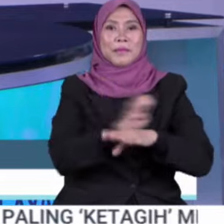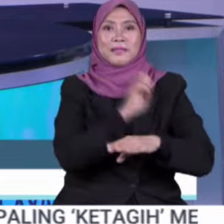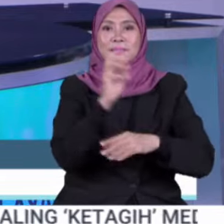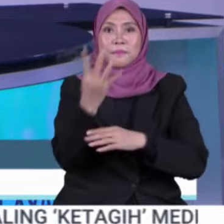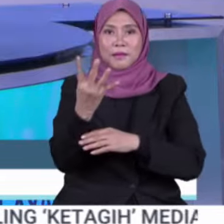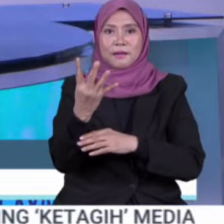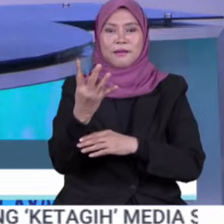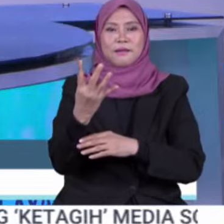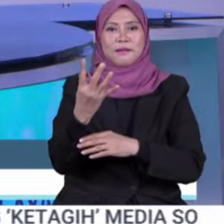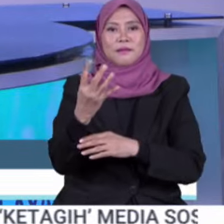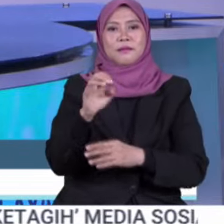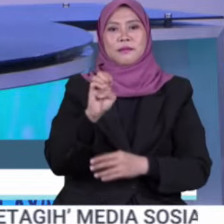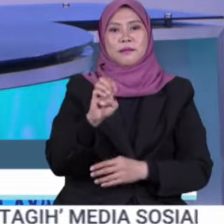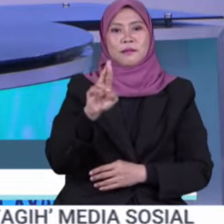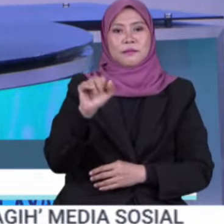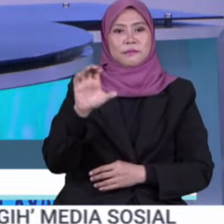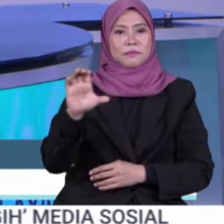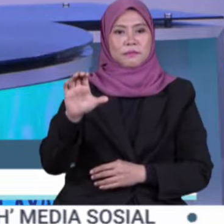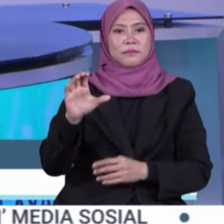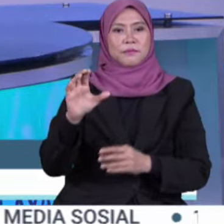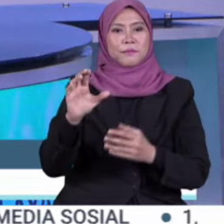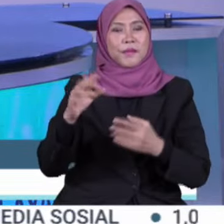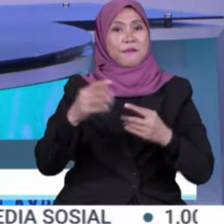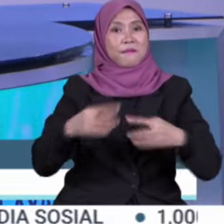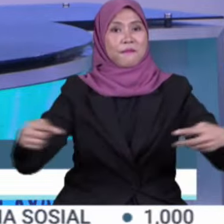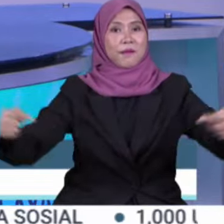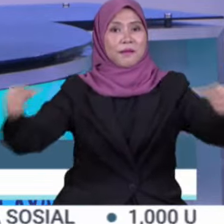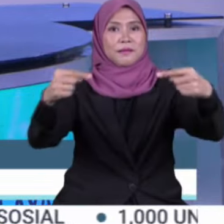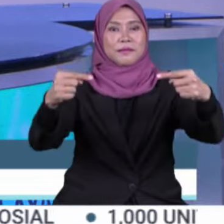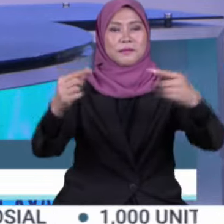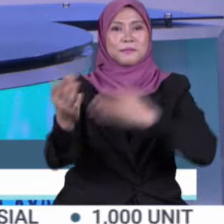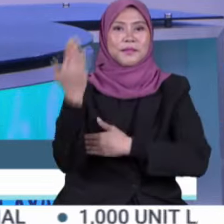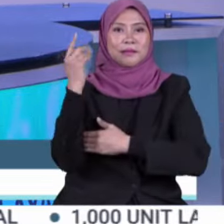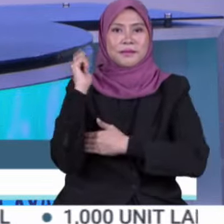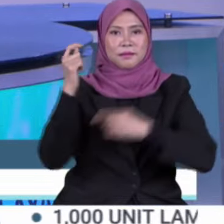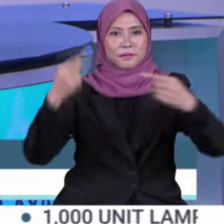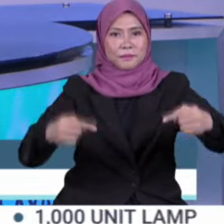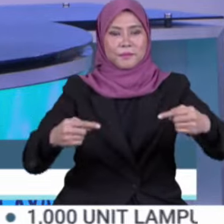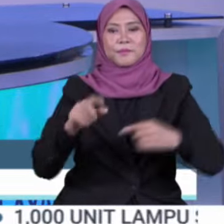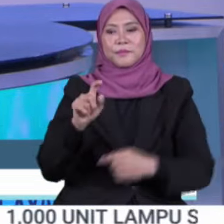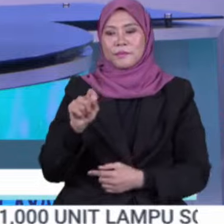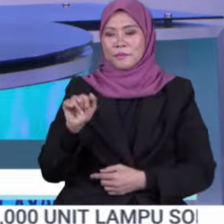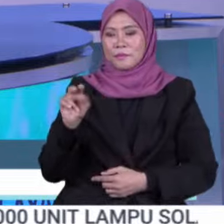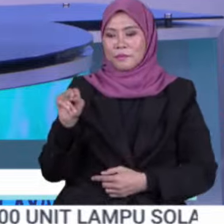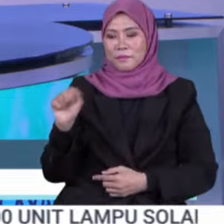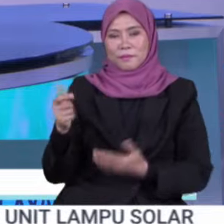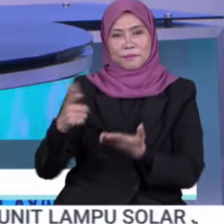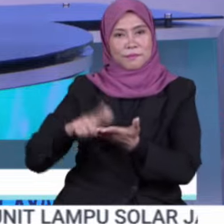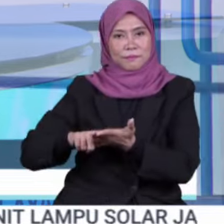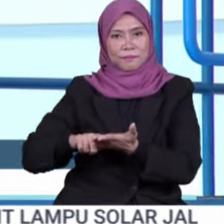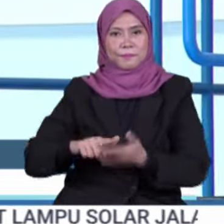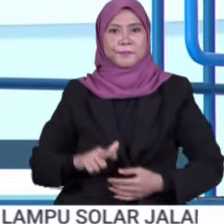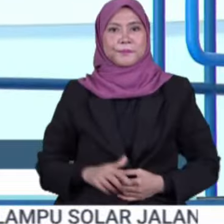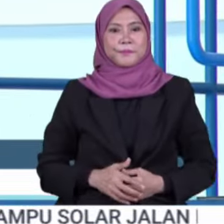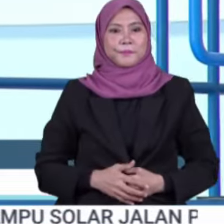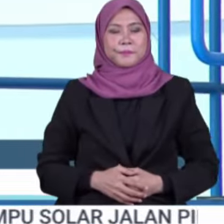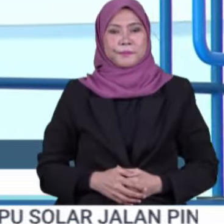hadir menerusi Enrique McCartney Harrell pada aksi final yang berlangsung pagi tadi. Wartawan Tina Rama melaporkan.